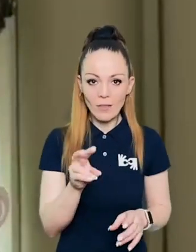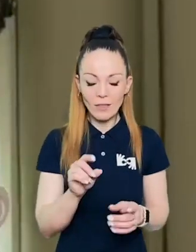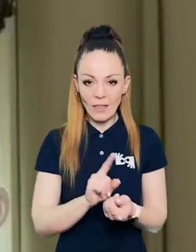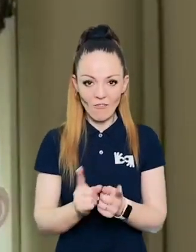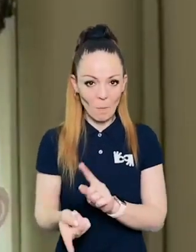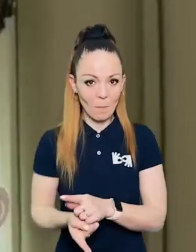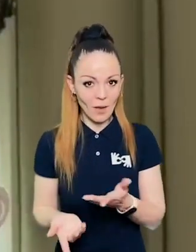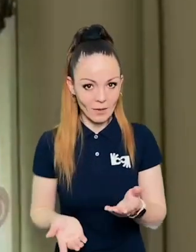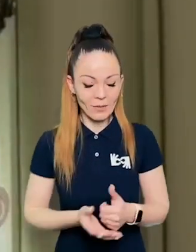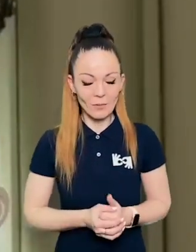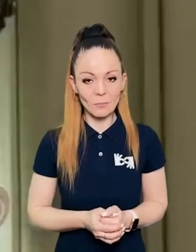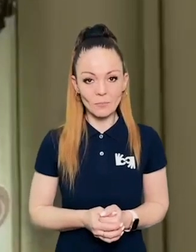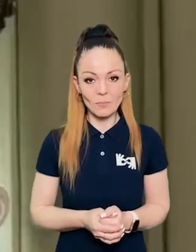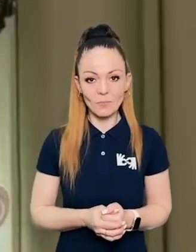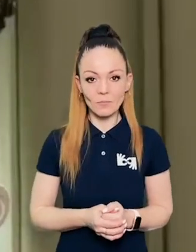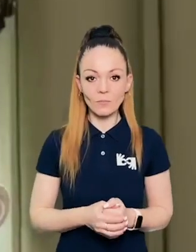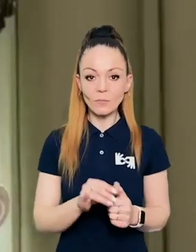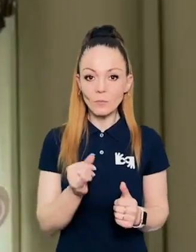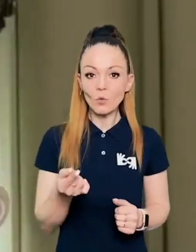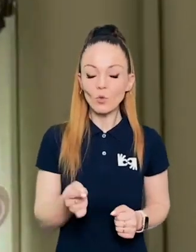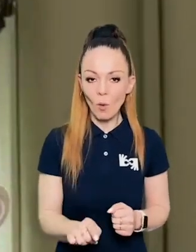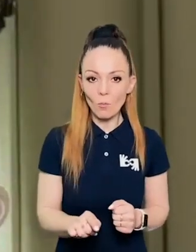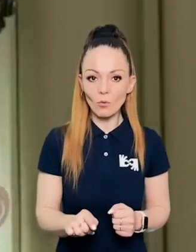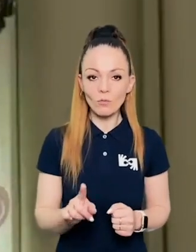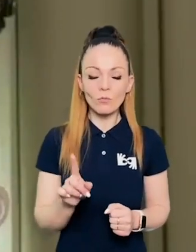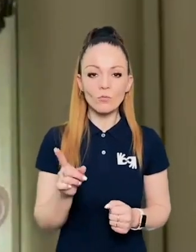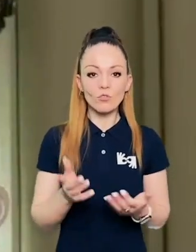все допомагало ворогу, а не навпаки.